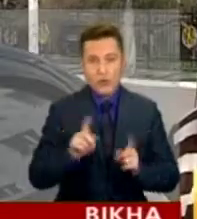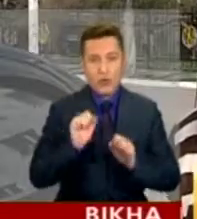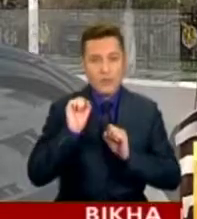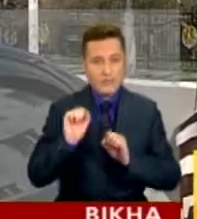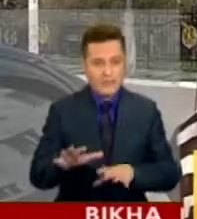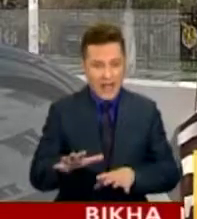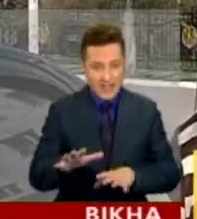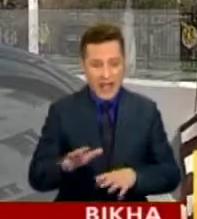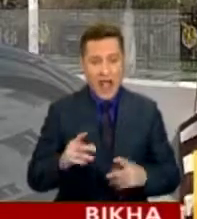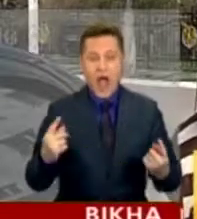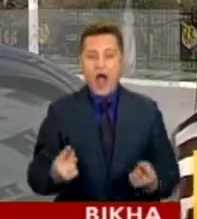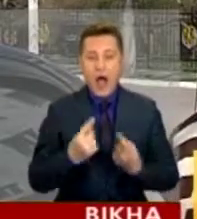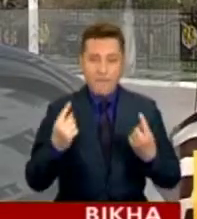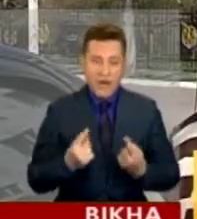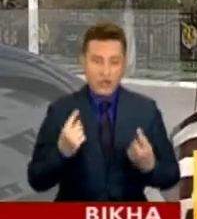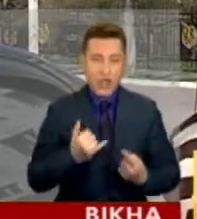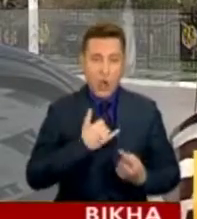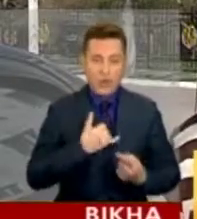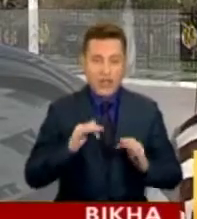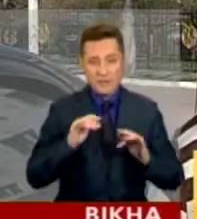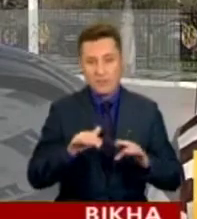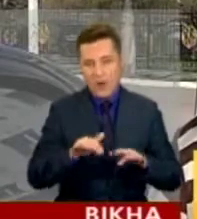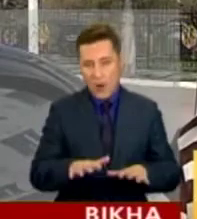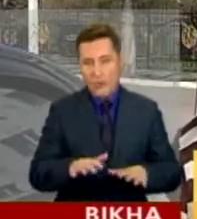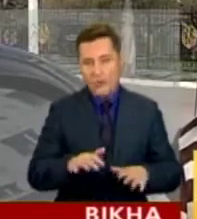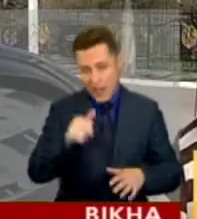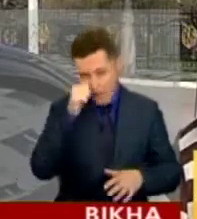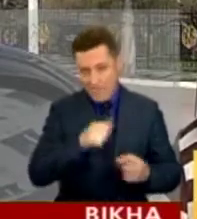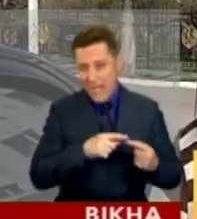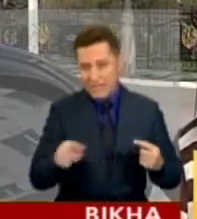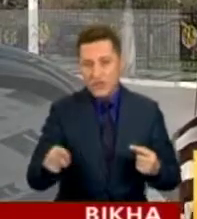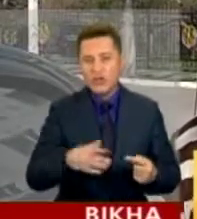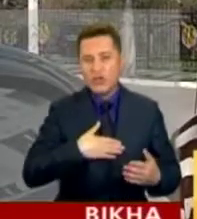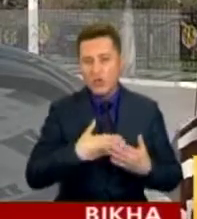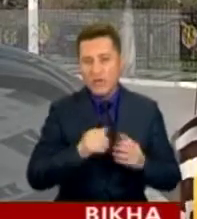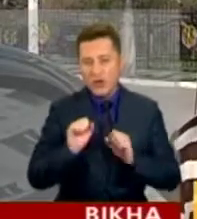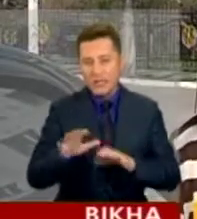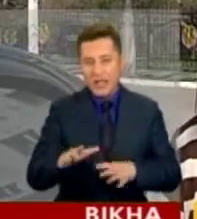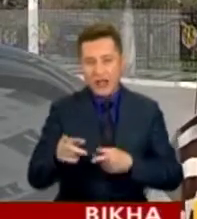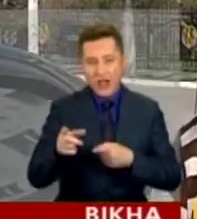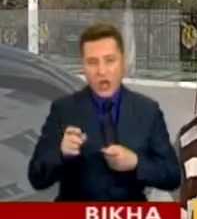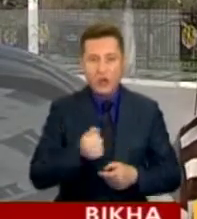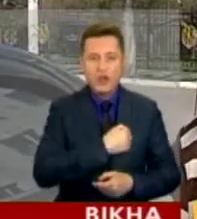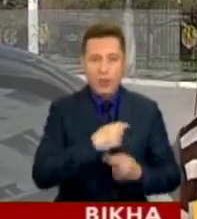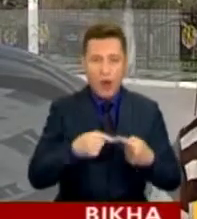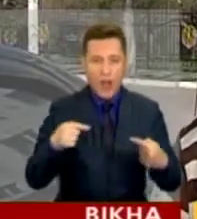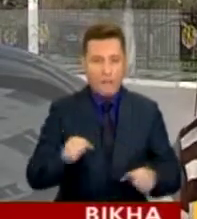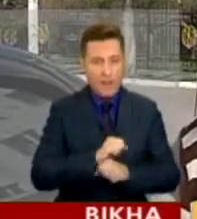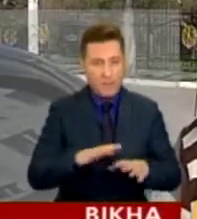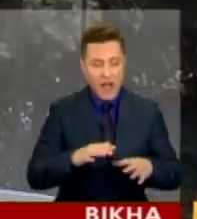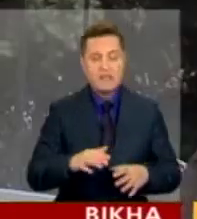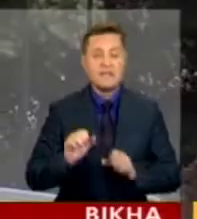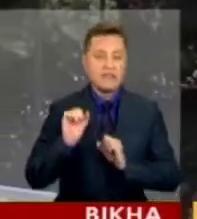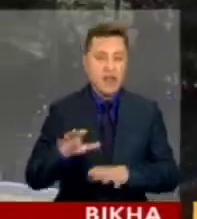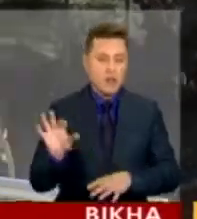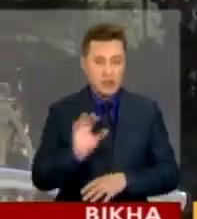Обычно у нас проходит месячник добровольной сдачи оружия, боеприпасов. Оружие приносят нам, все это сдается